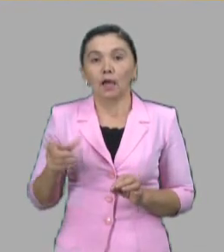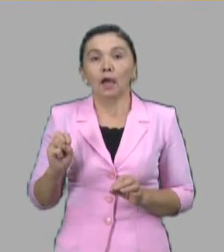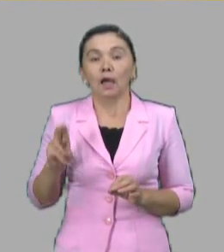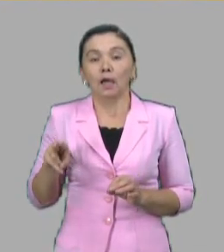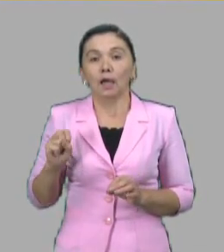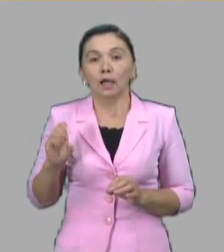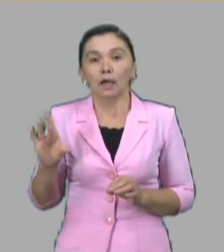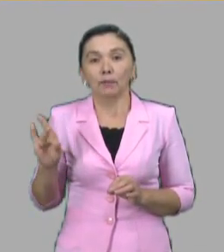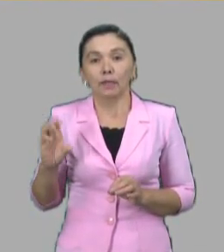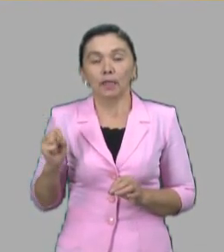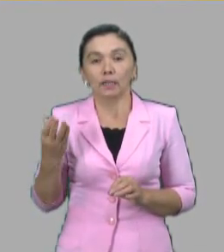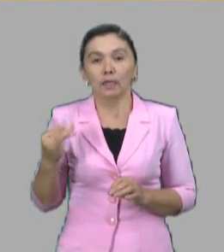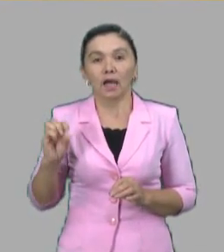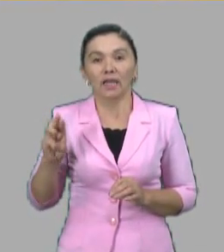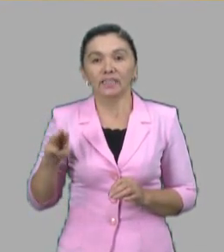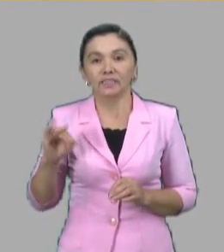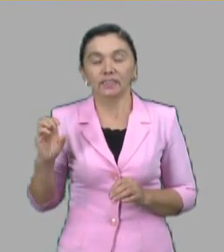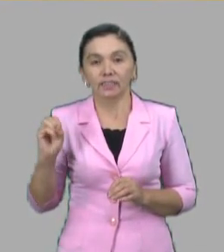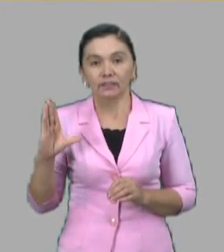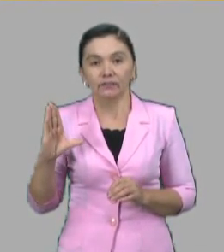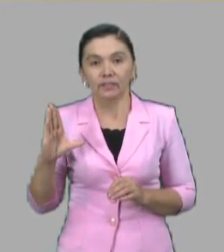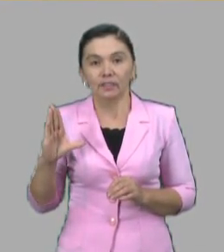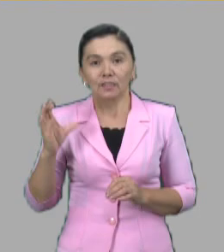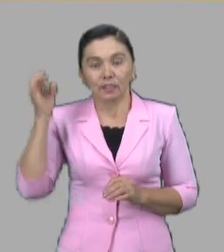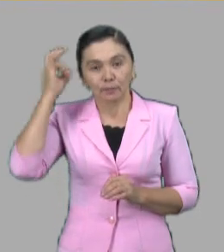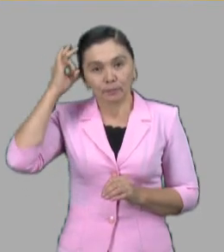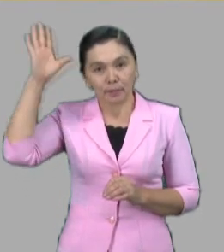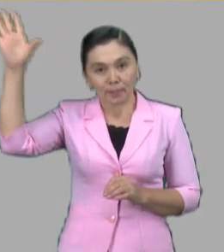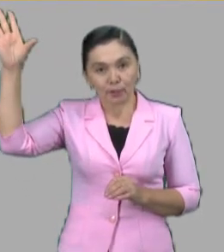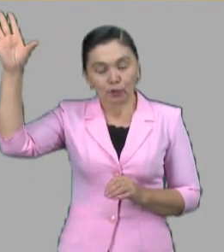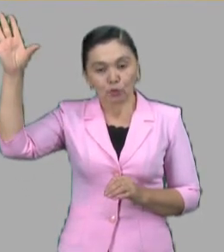Гапар Айтиев белгилүү сүрөтчү.